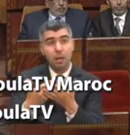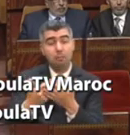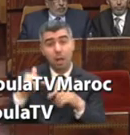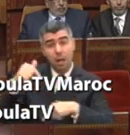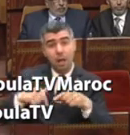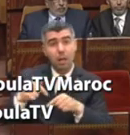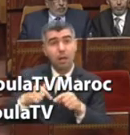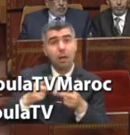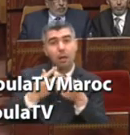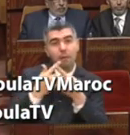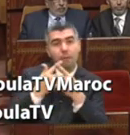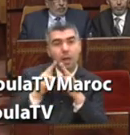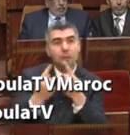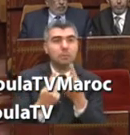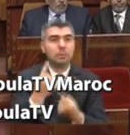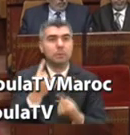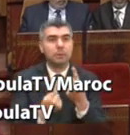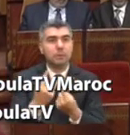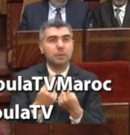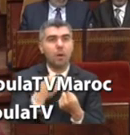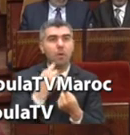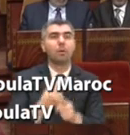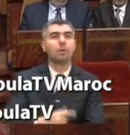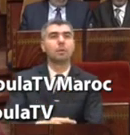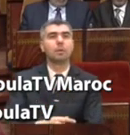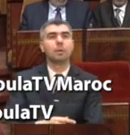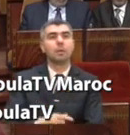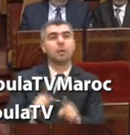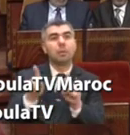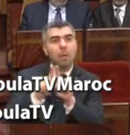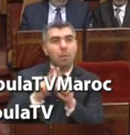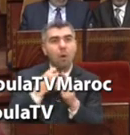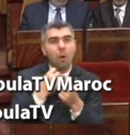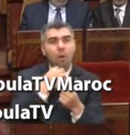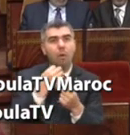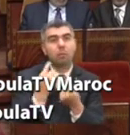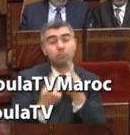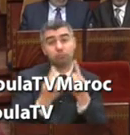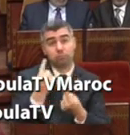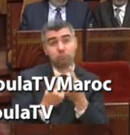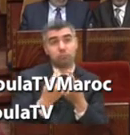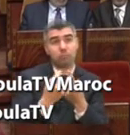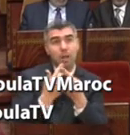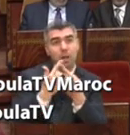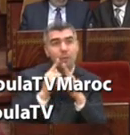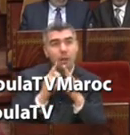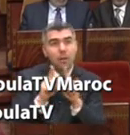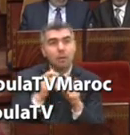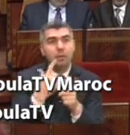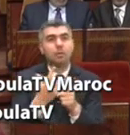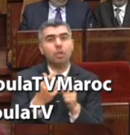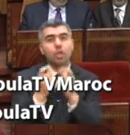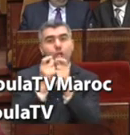مفتوحة، وكاين يعني الإشهار اللي ولا ضارب، يعني كاين واحد المنافسة شرسة ما بين الشركات،